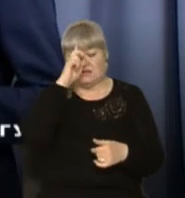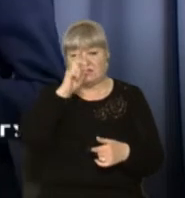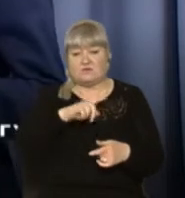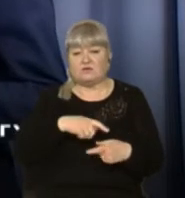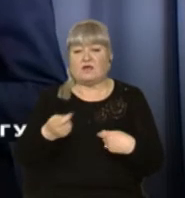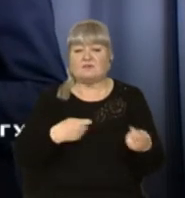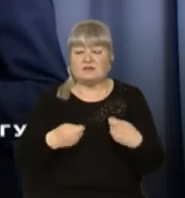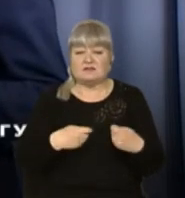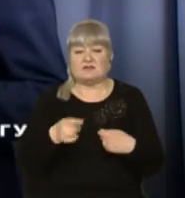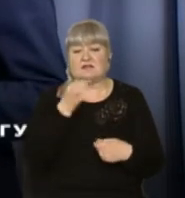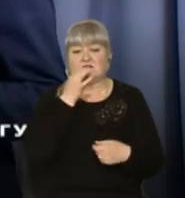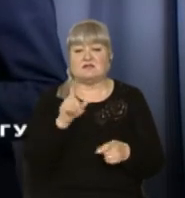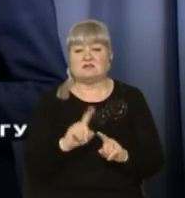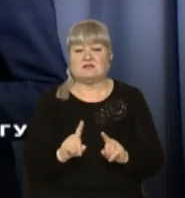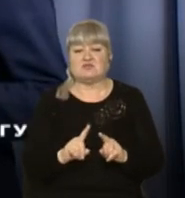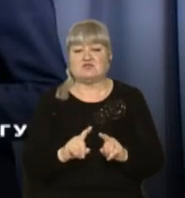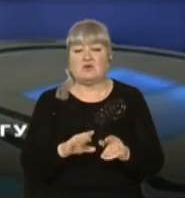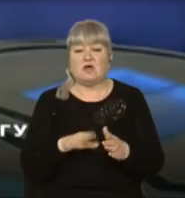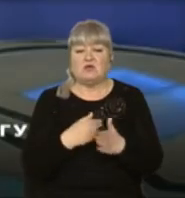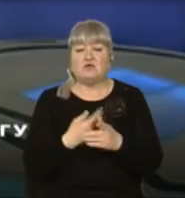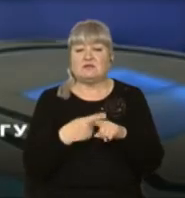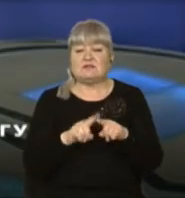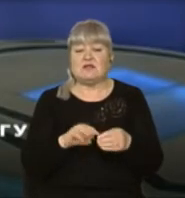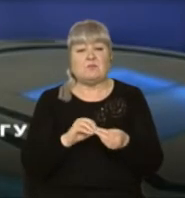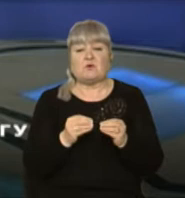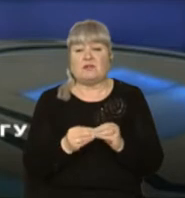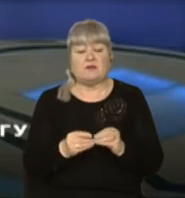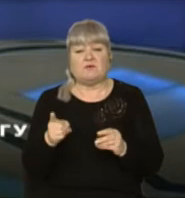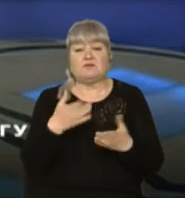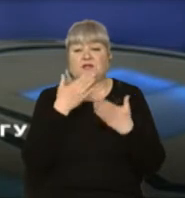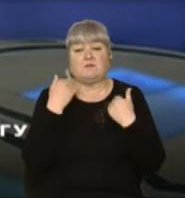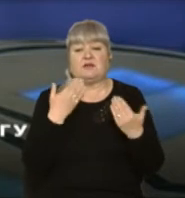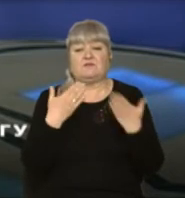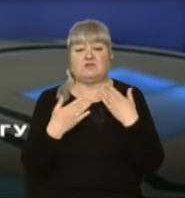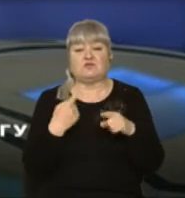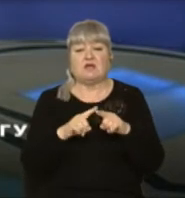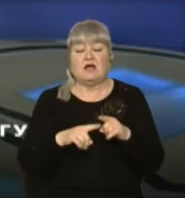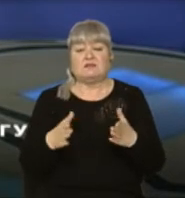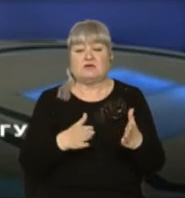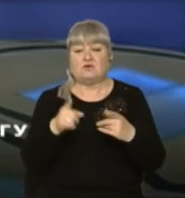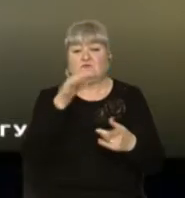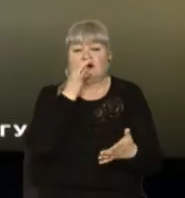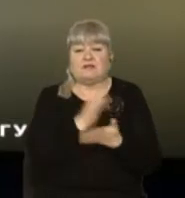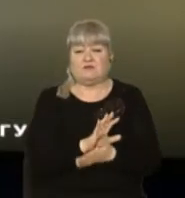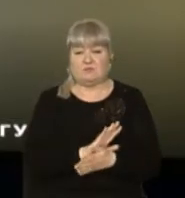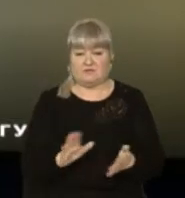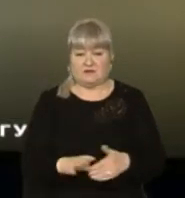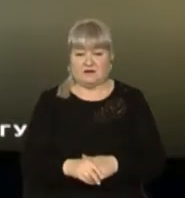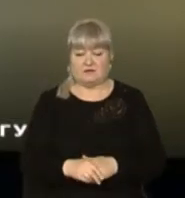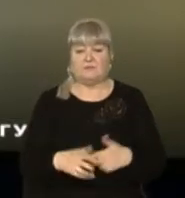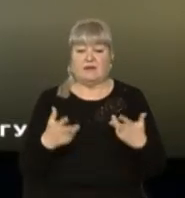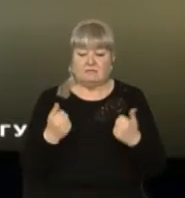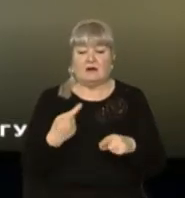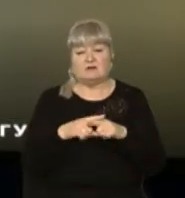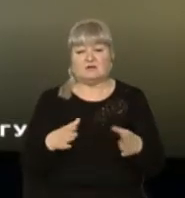що до цієї проблеми, яка виникла сьогодні, вони не мають жодного відношення. Ця дорога їм не підпорядковується. Так, ця дорога їм